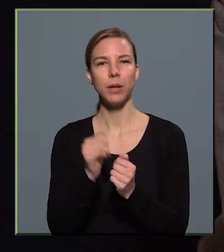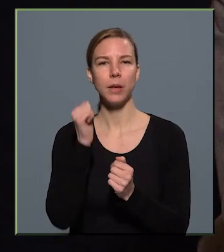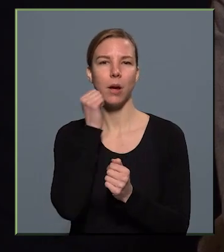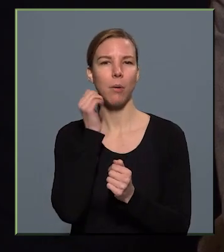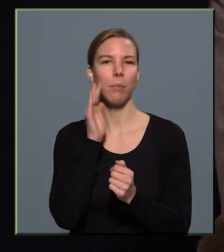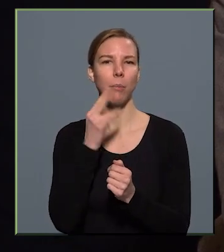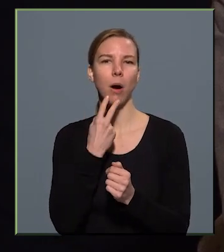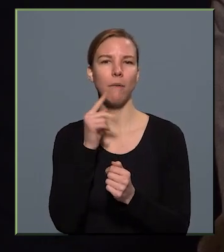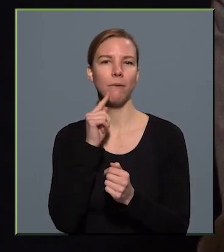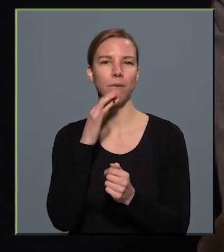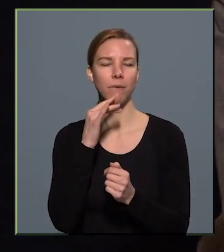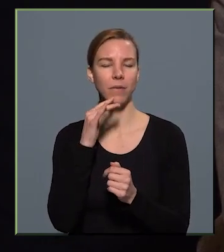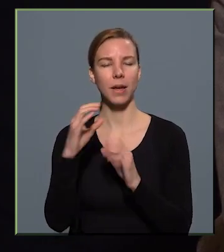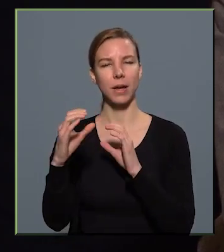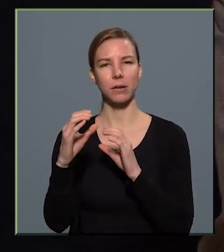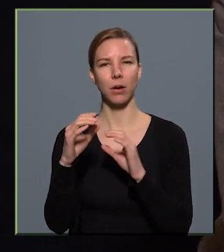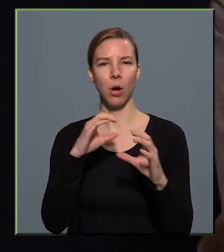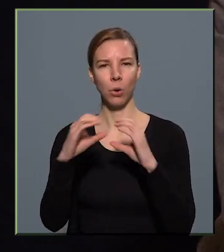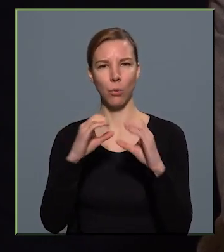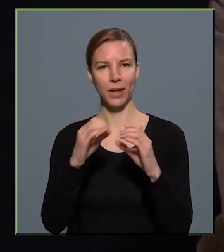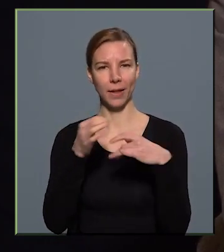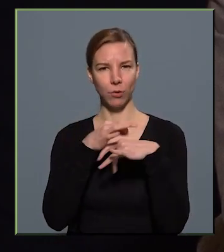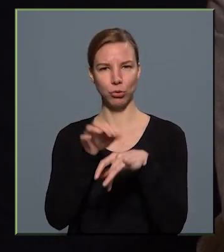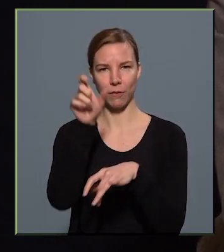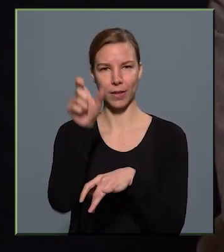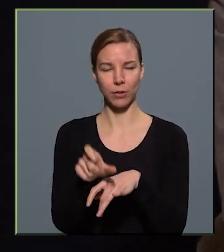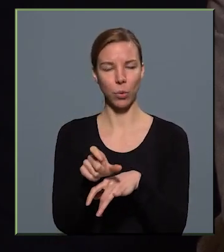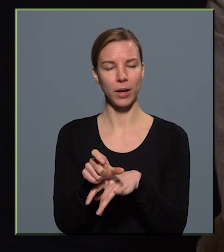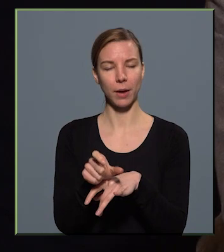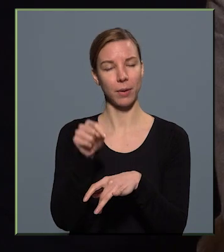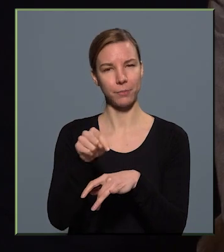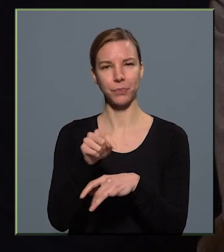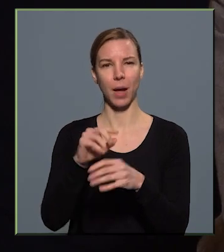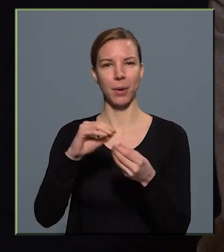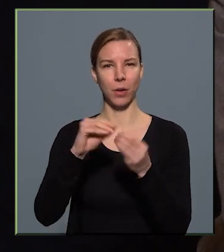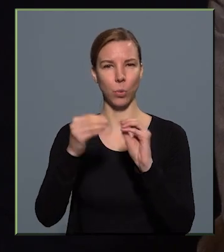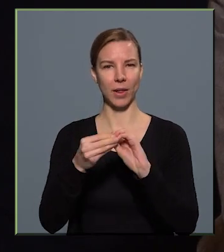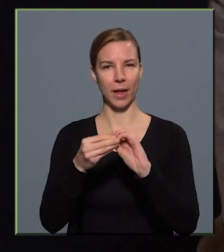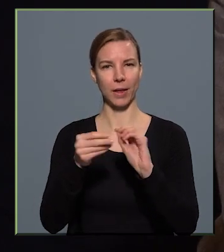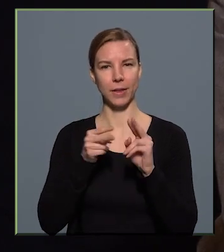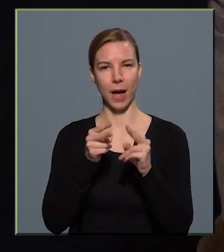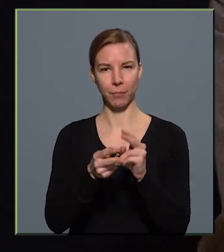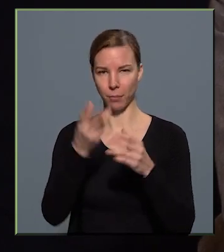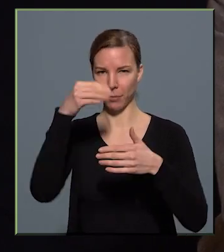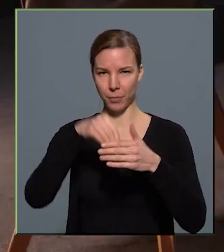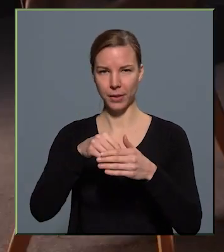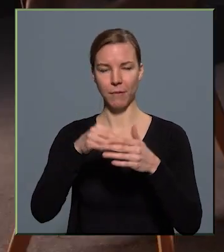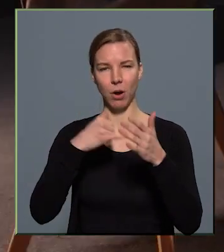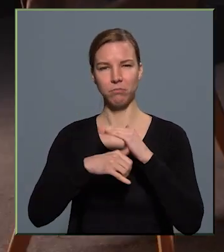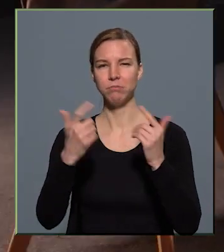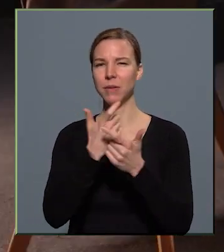ZRT kommunikációs vezetőjeként benne van ebben az üzletágban, ebben az információ áradatban.